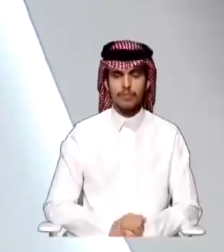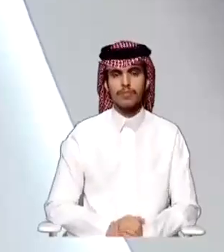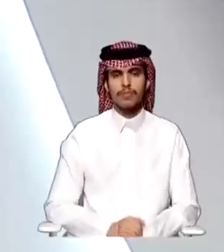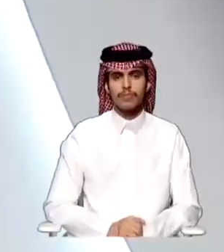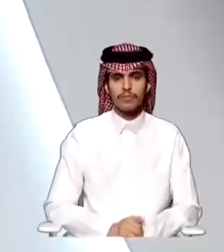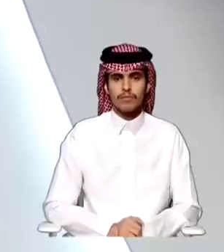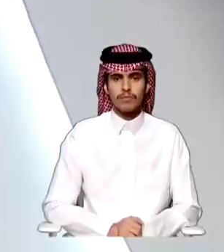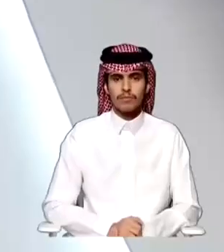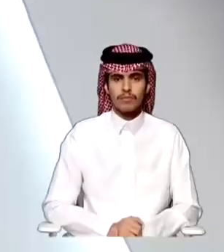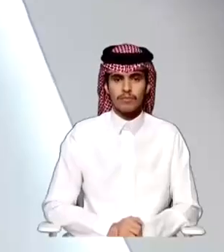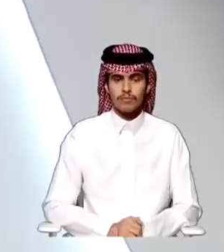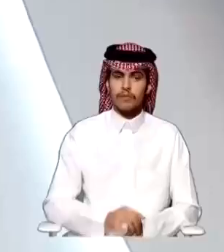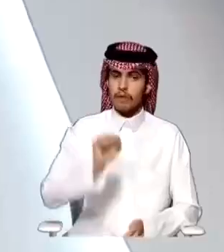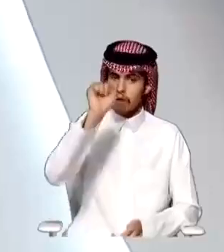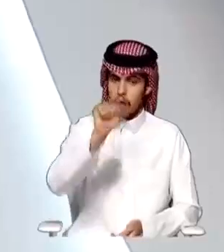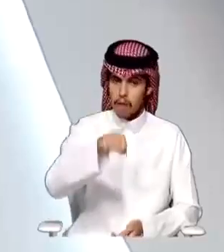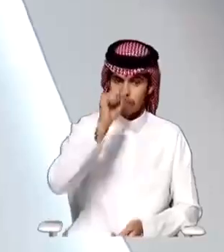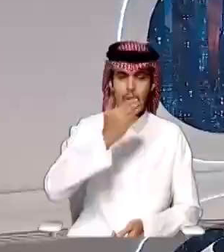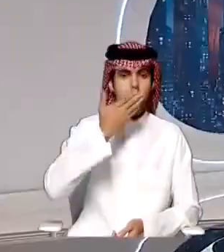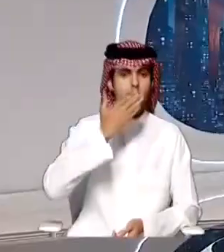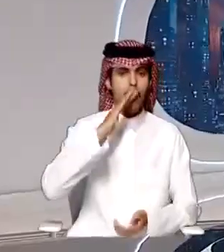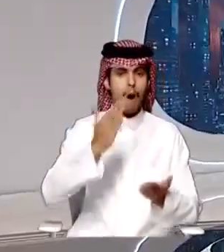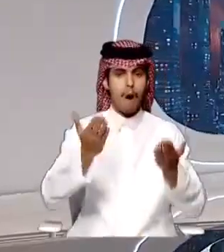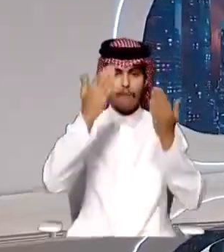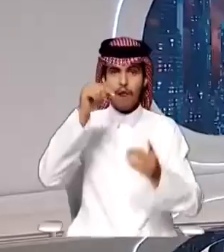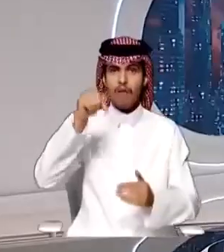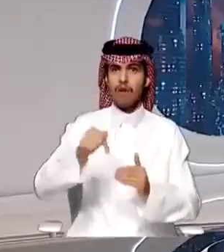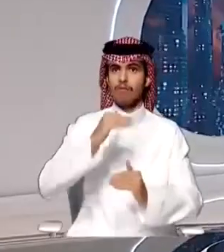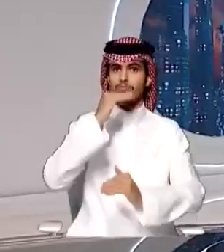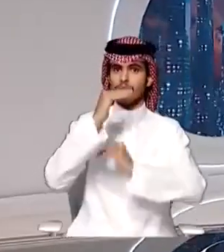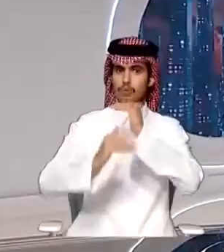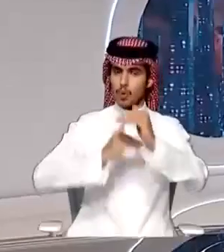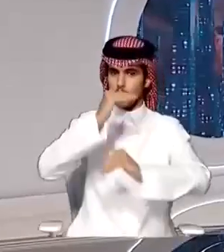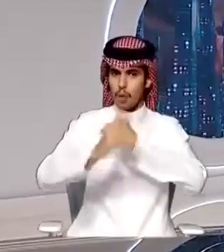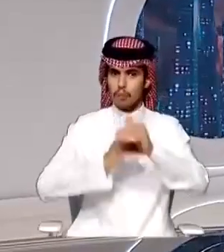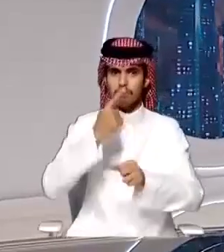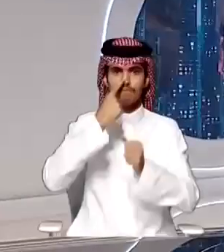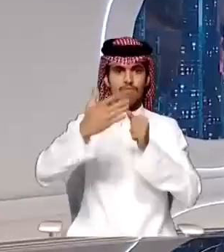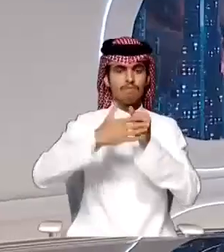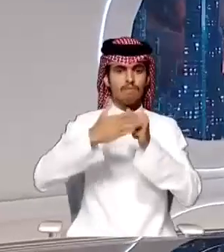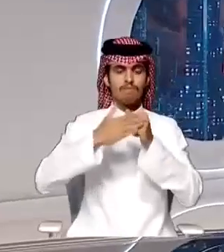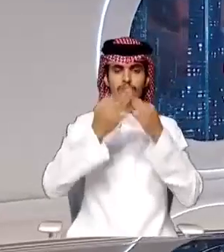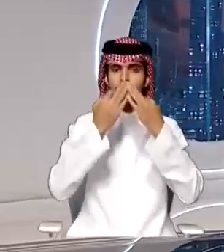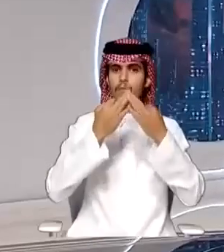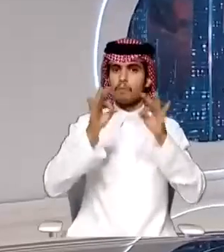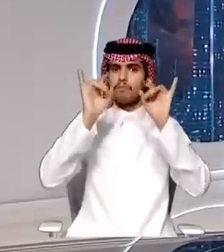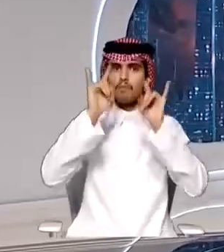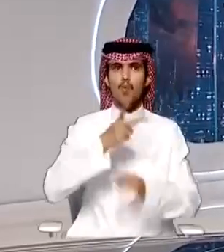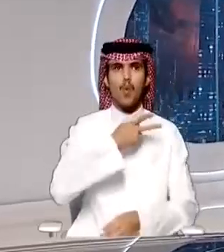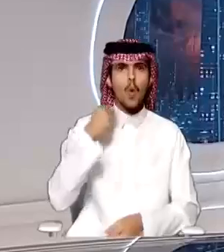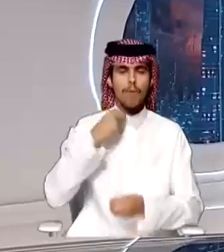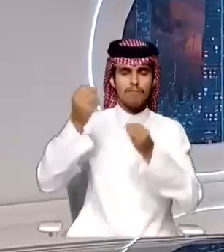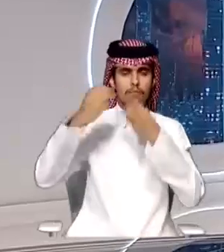صم نعم الحمد لله الان مع تطور الحاصل الخدمات تقدم لفئه الصم من الجهات الحكوميه بشكل